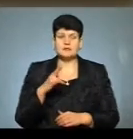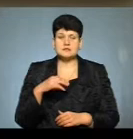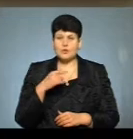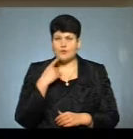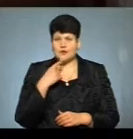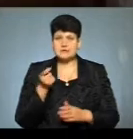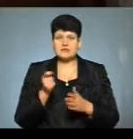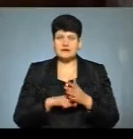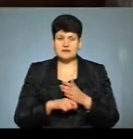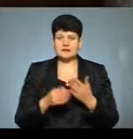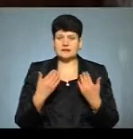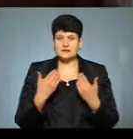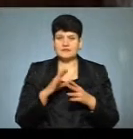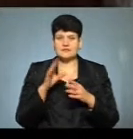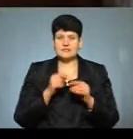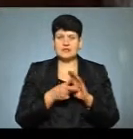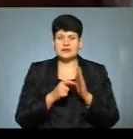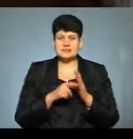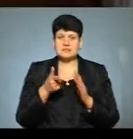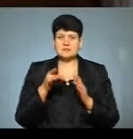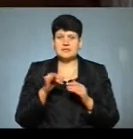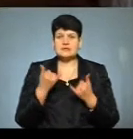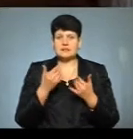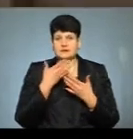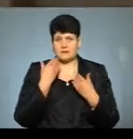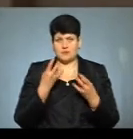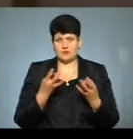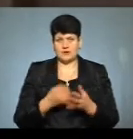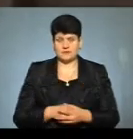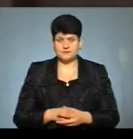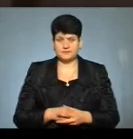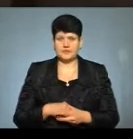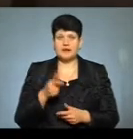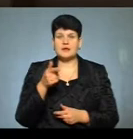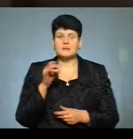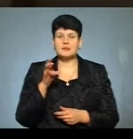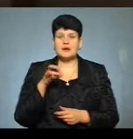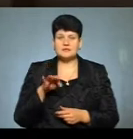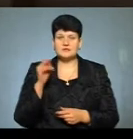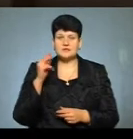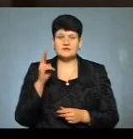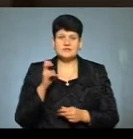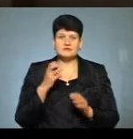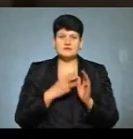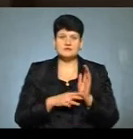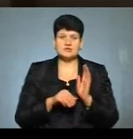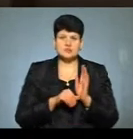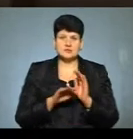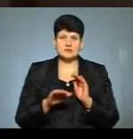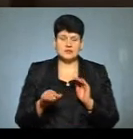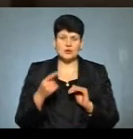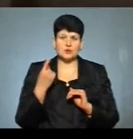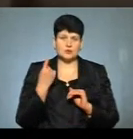на карантин всі класи гімназії зараз немає потреби. В гімназії навчається 286 учнів,